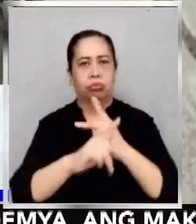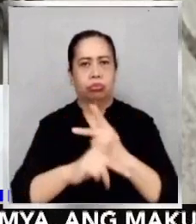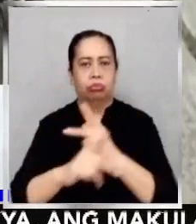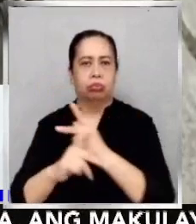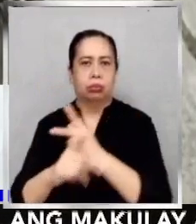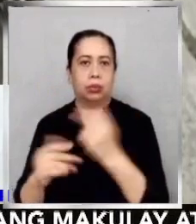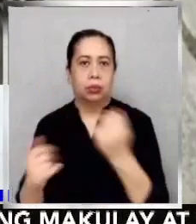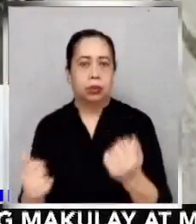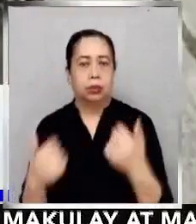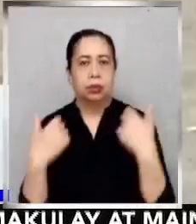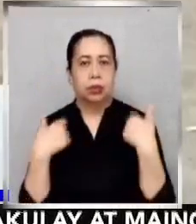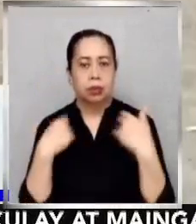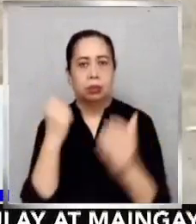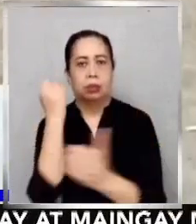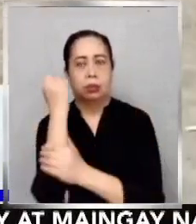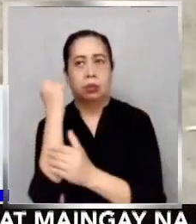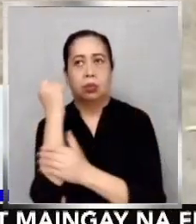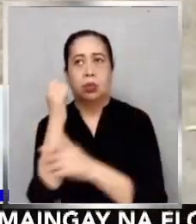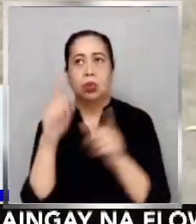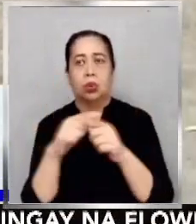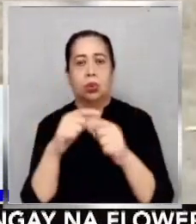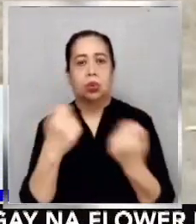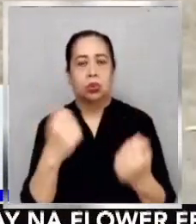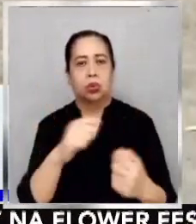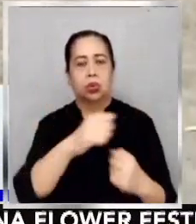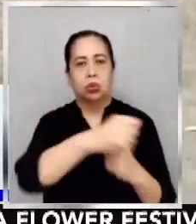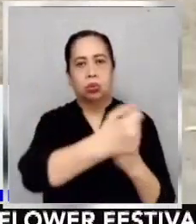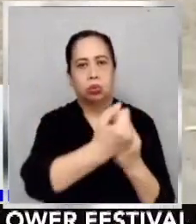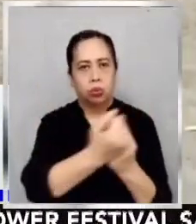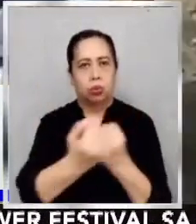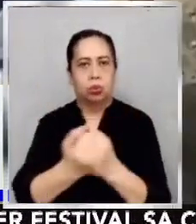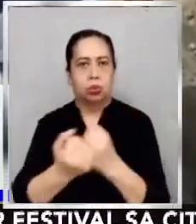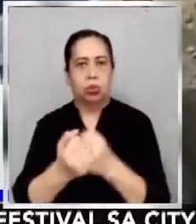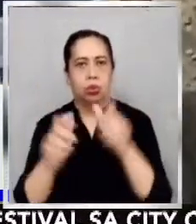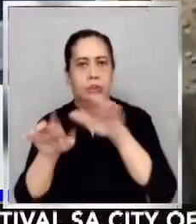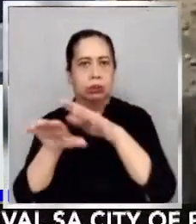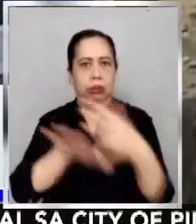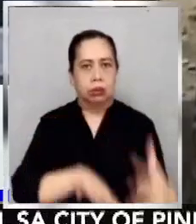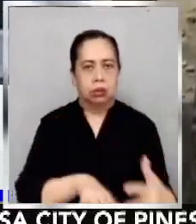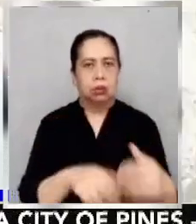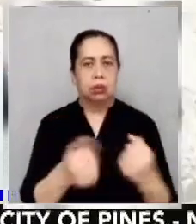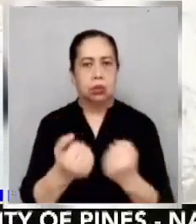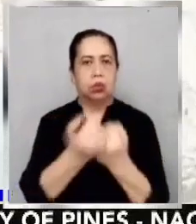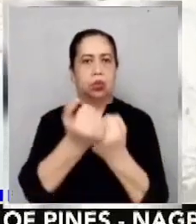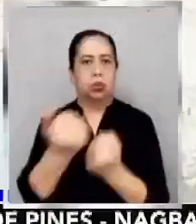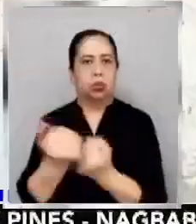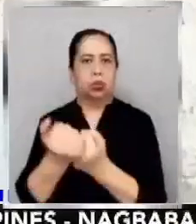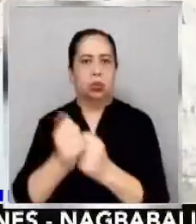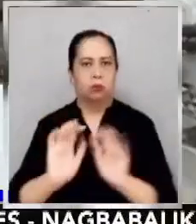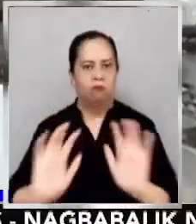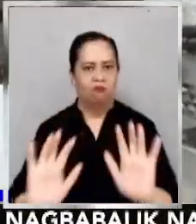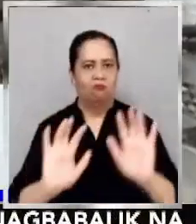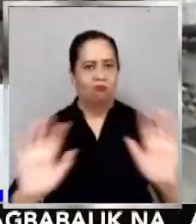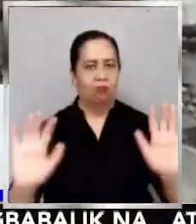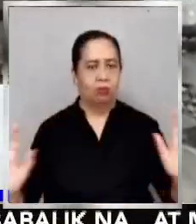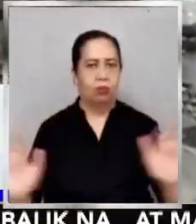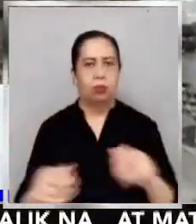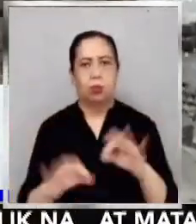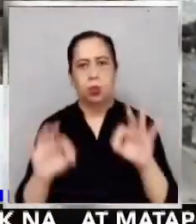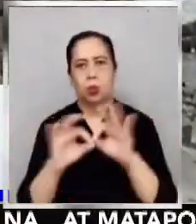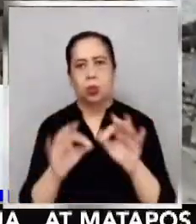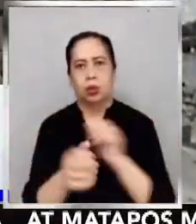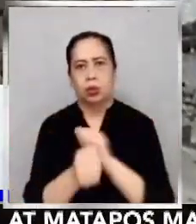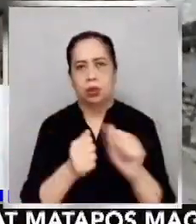mga kawayan lang ding itinukod sa mga simentong maaring bumigay. Talagang kinalulungkot namin at talaga kami madaanan niyo. Pagkagan itong